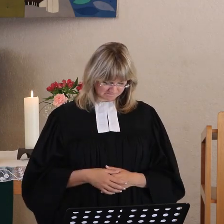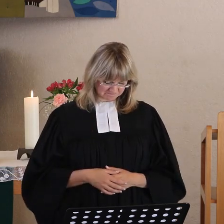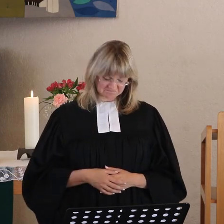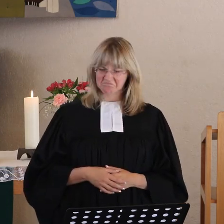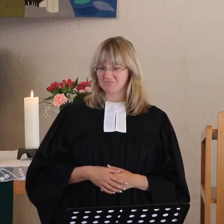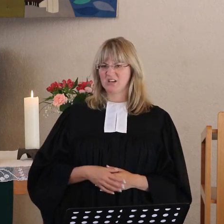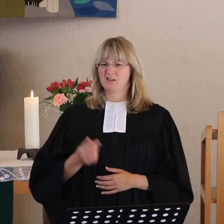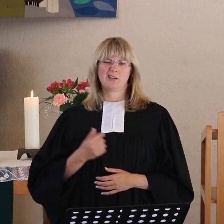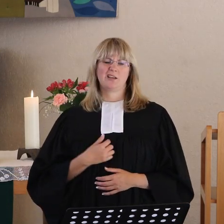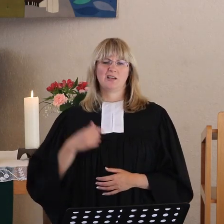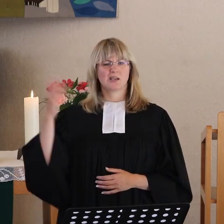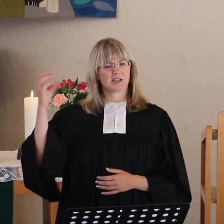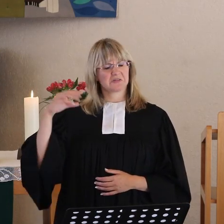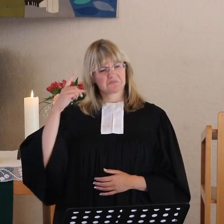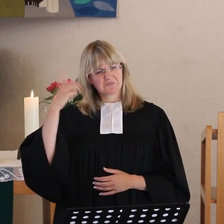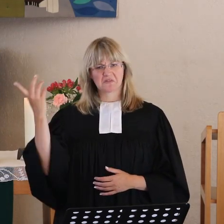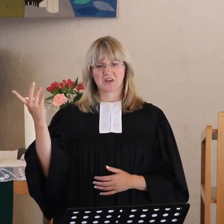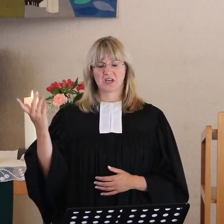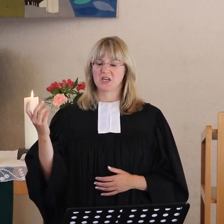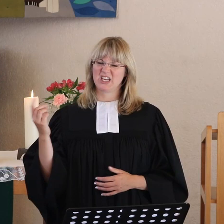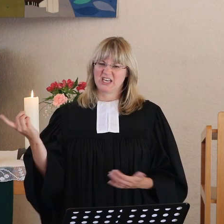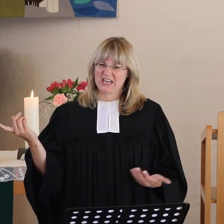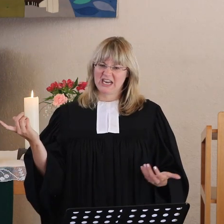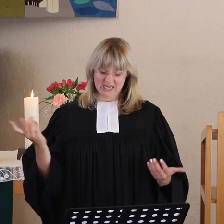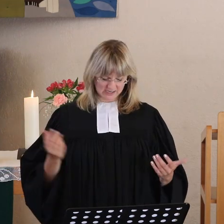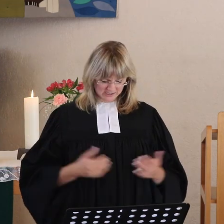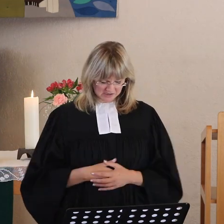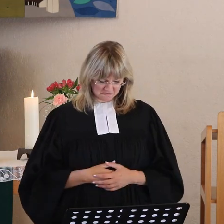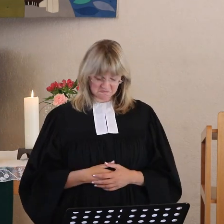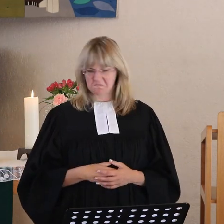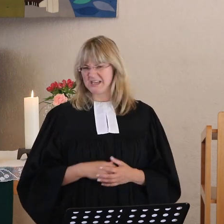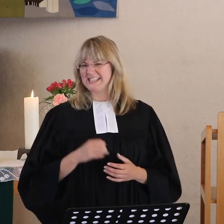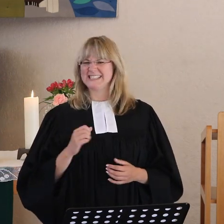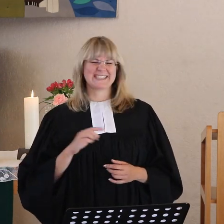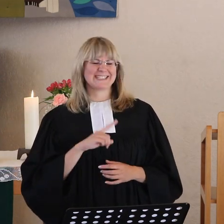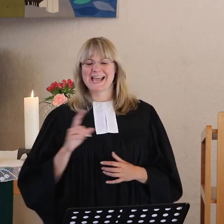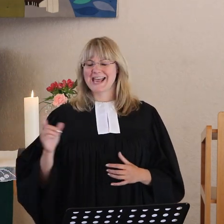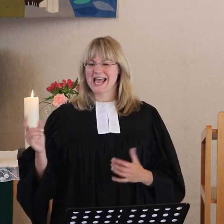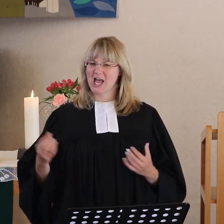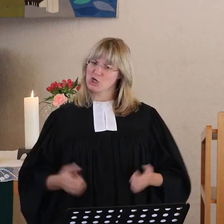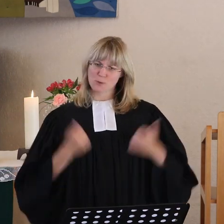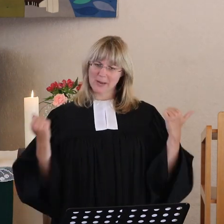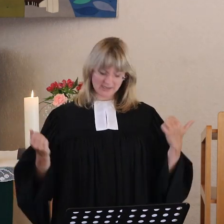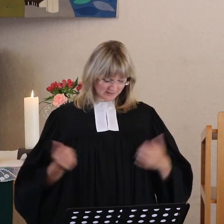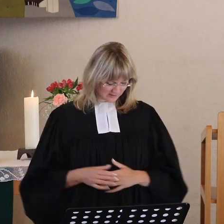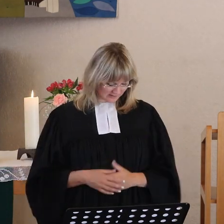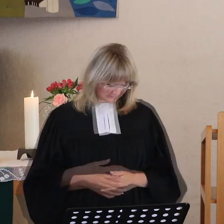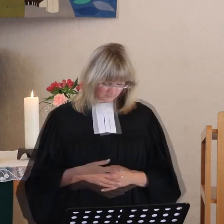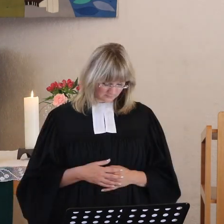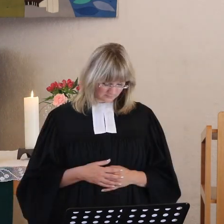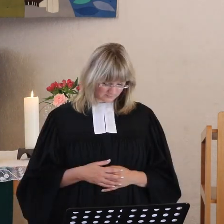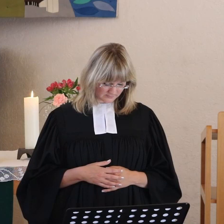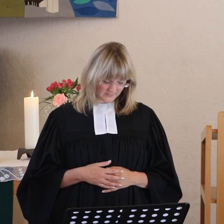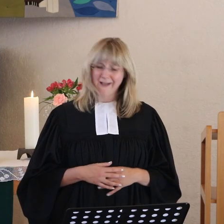gemeinsam gelebt haben. Ein ziemlich radikaler Entwurf. Bis heute geht